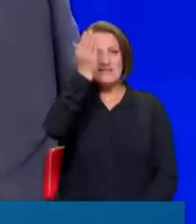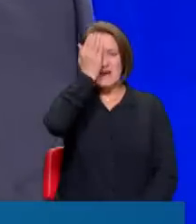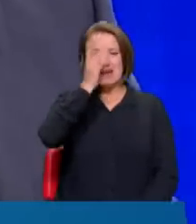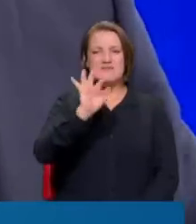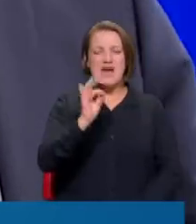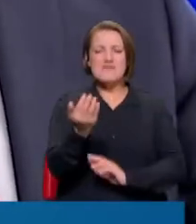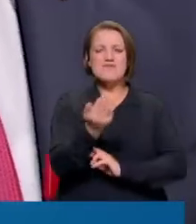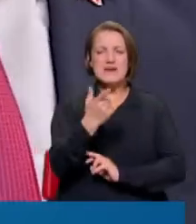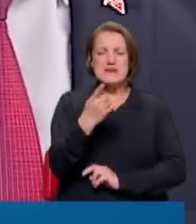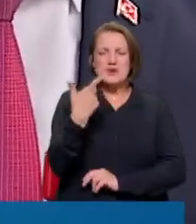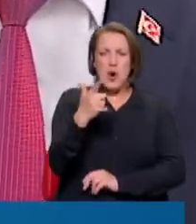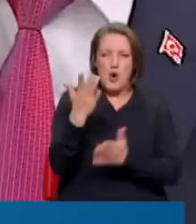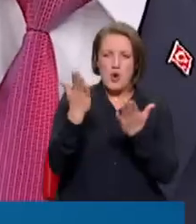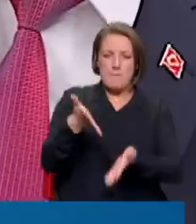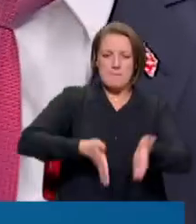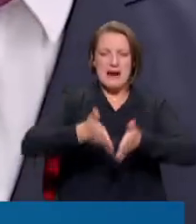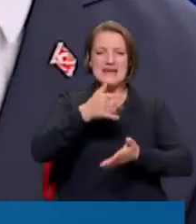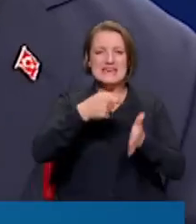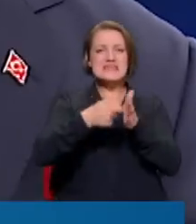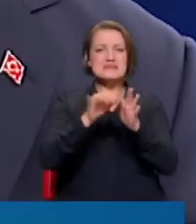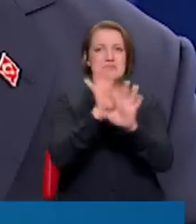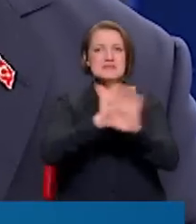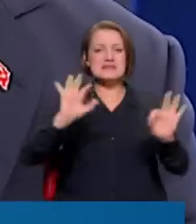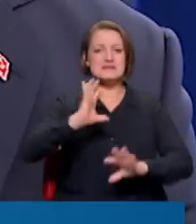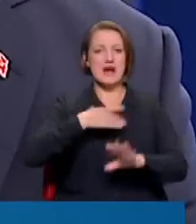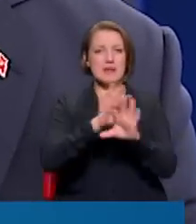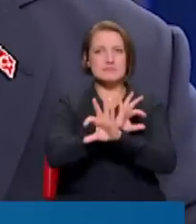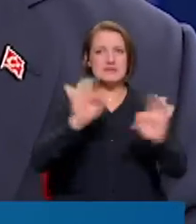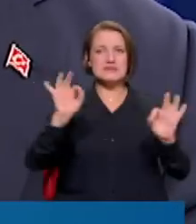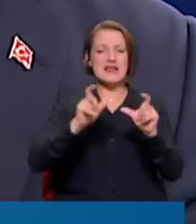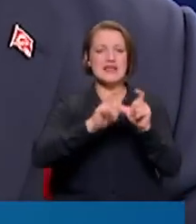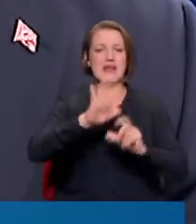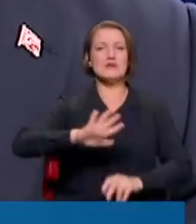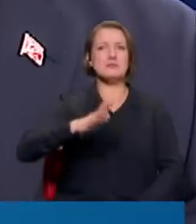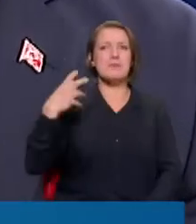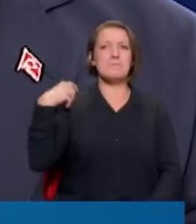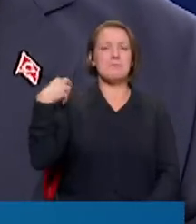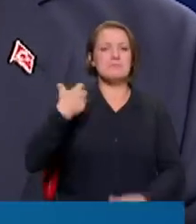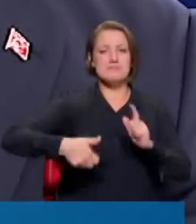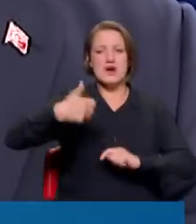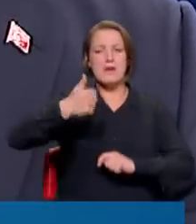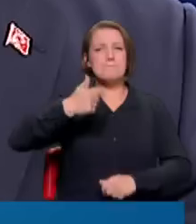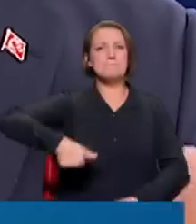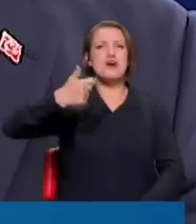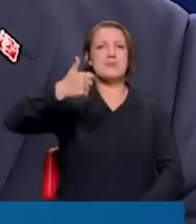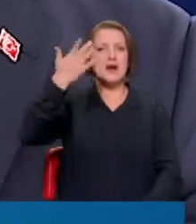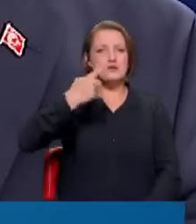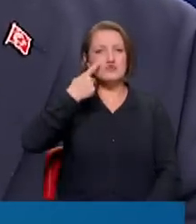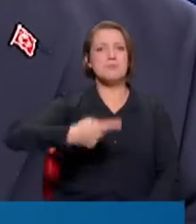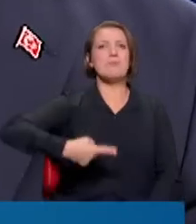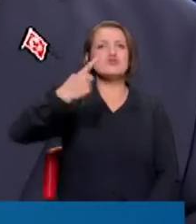Yoksul bir köy den mahalleden isimsizler Sahipsizler Genelkurmay başkanlığına başbakanlığa